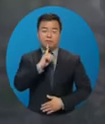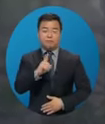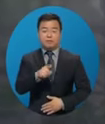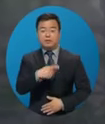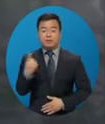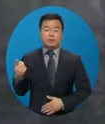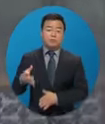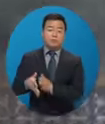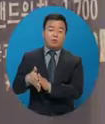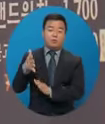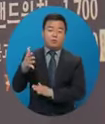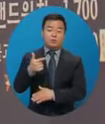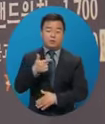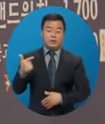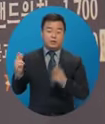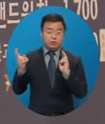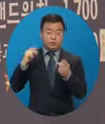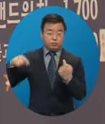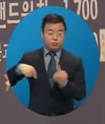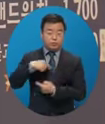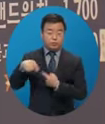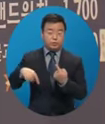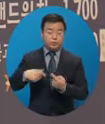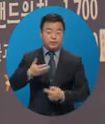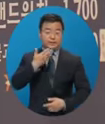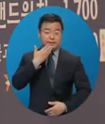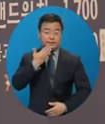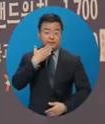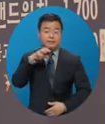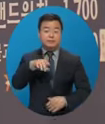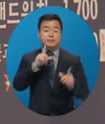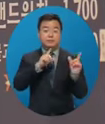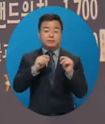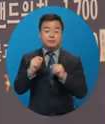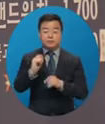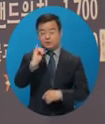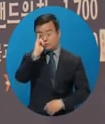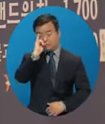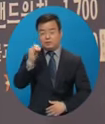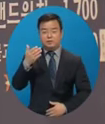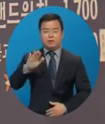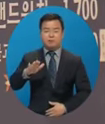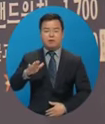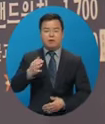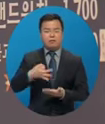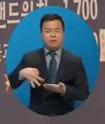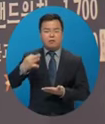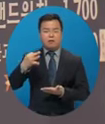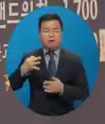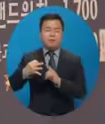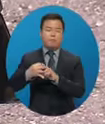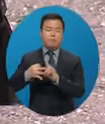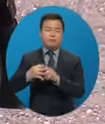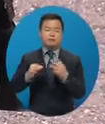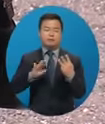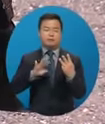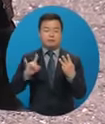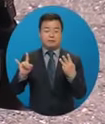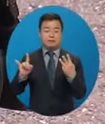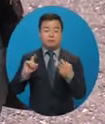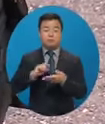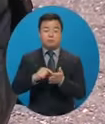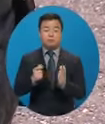건물에 대기업에서 운영하는 음식점이 있지만 가격이 많게는 3배 정도 비싸 이용할 엄두가 나지 않습니다.